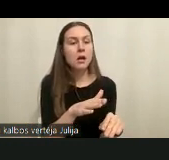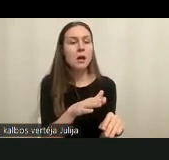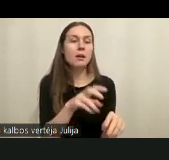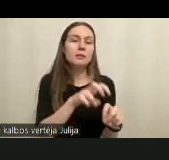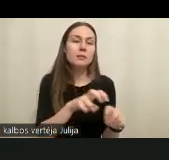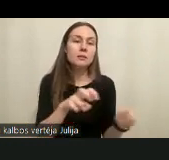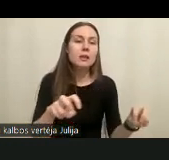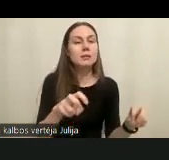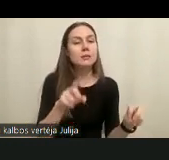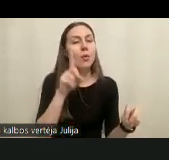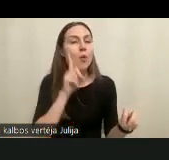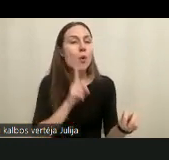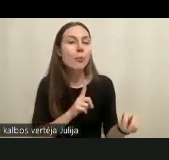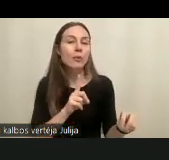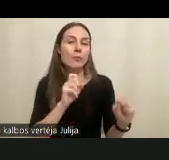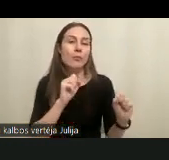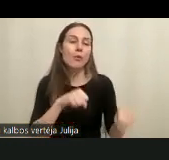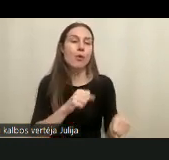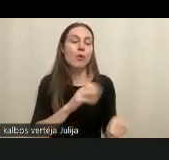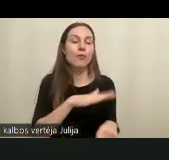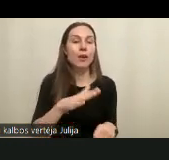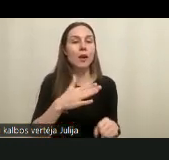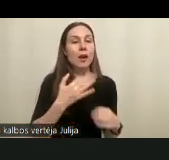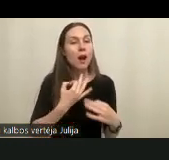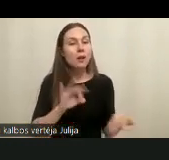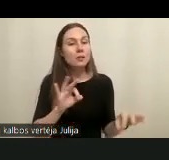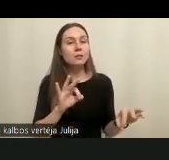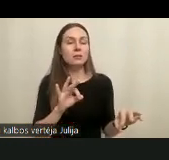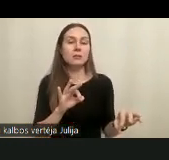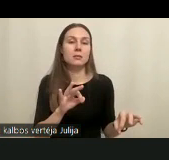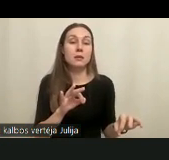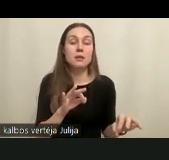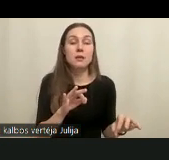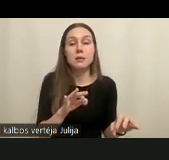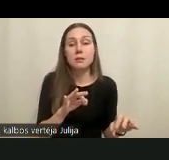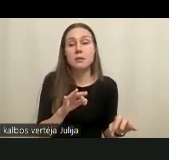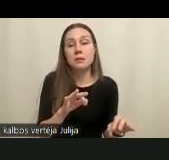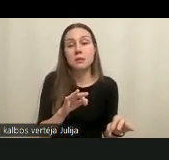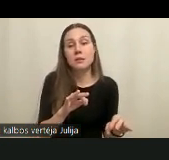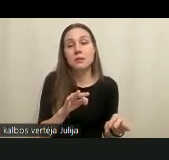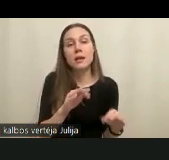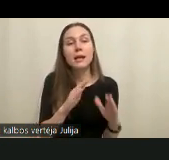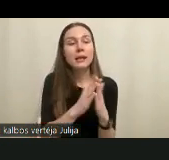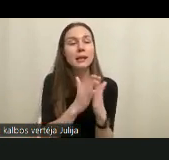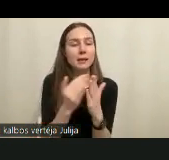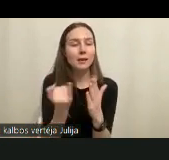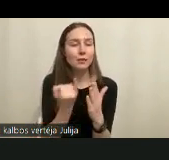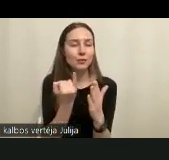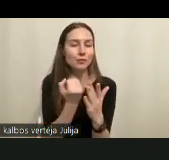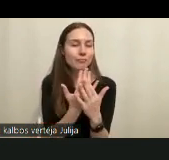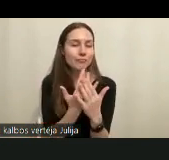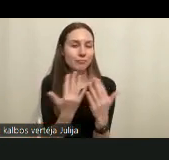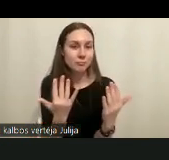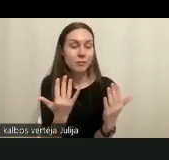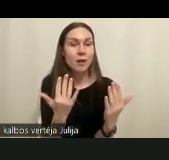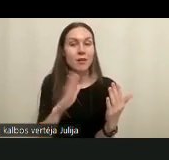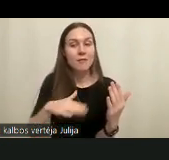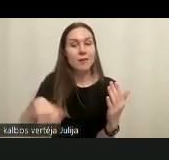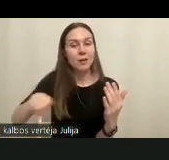krėsliukai, kad jie galėtų atsipalaiduoti, įsitaisyti ir panašiai. Ir daug, daug tokių viliojančių knygų, įdomių knygų, kurias jie labai nori